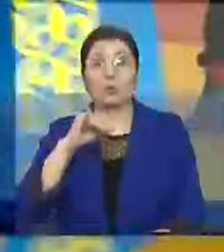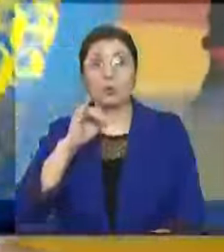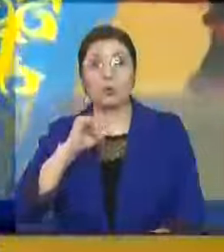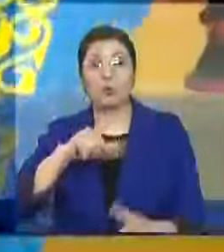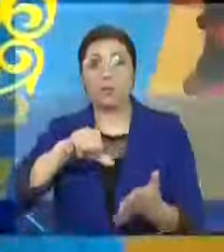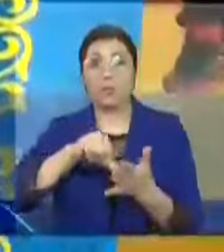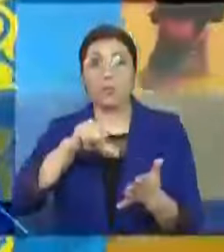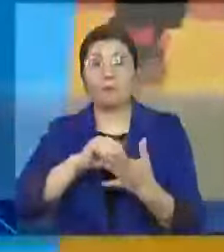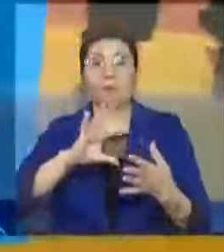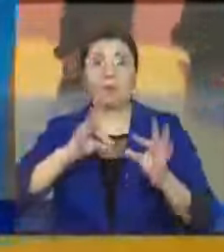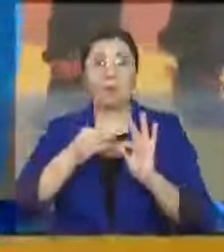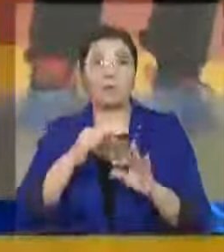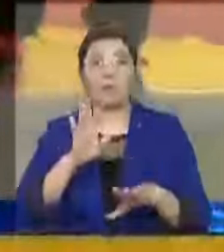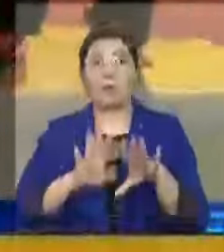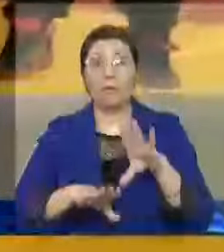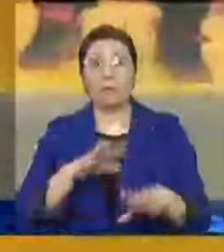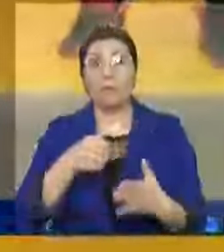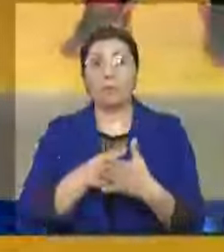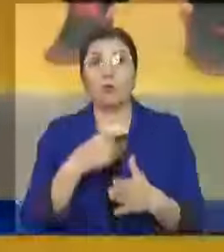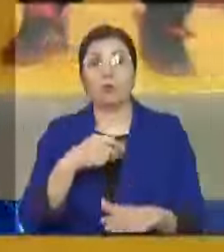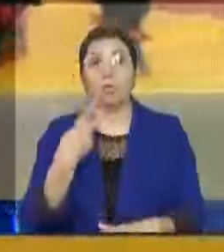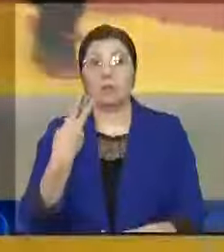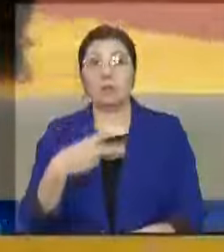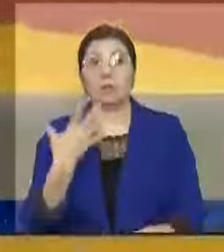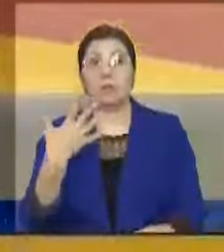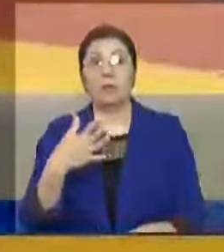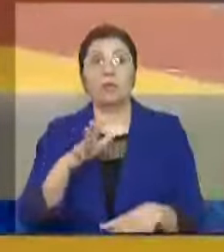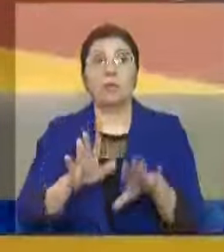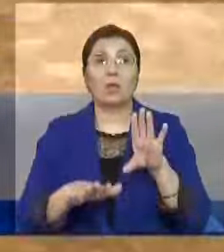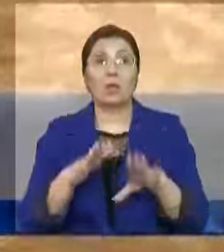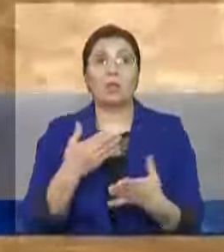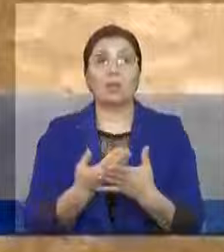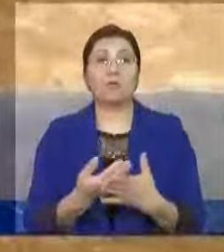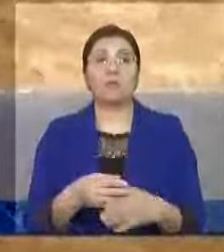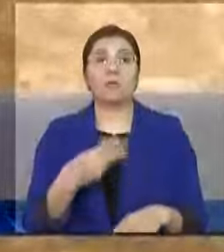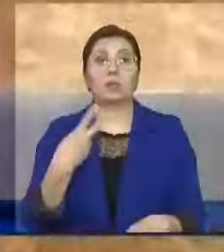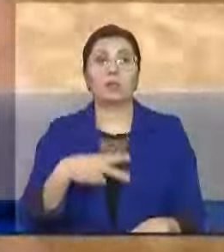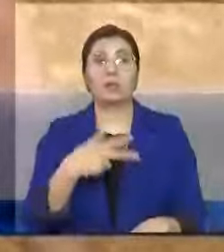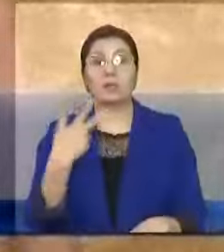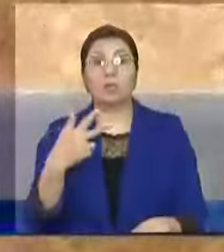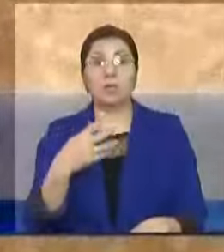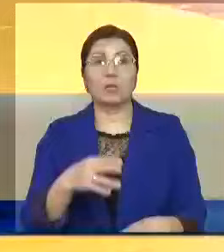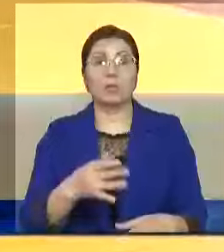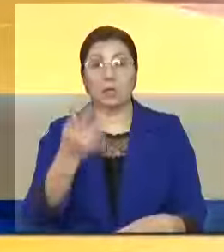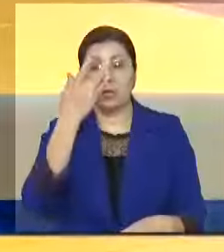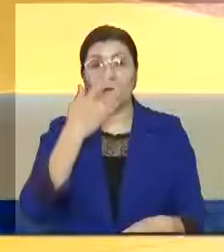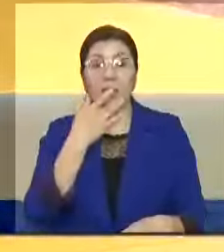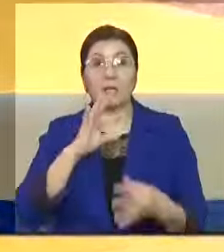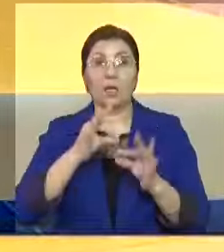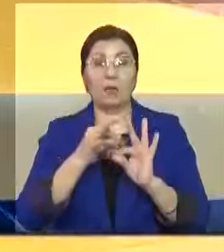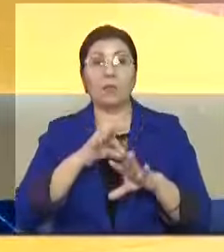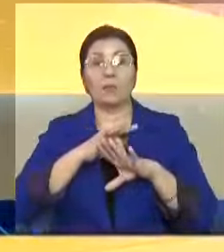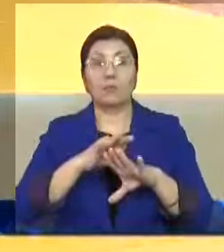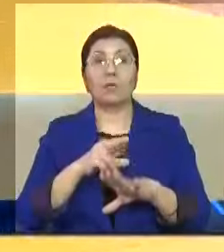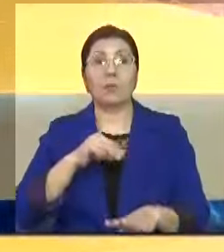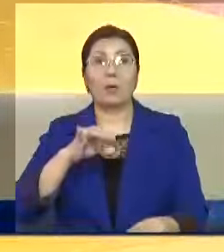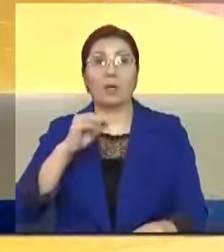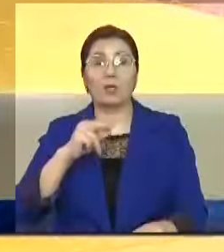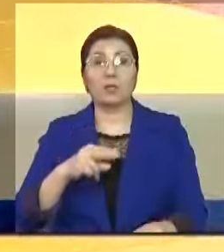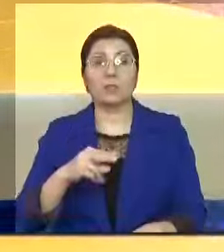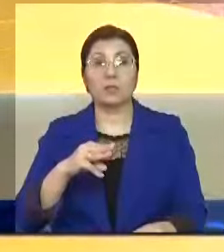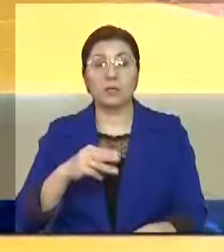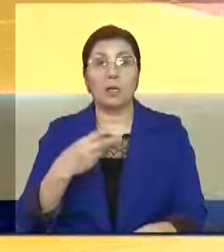на Олимпийских играх в весовой категории до 125 килограммов. Напомним, 33-й летние Олимпийские игры пройдут в Париже с